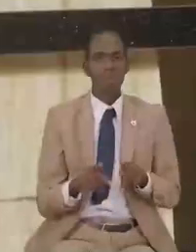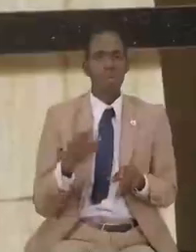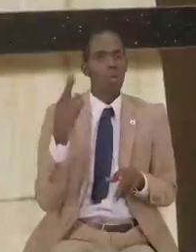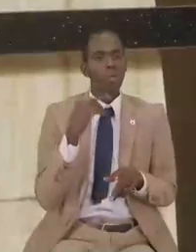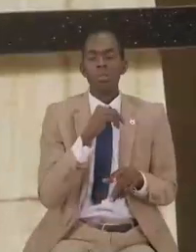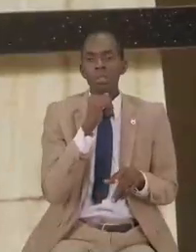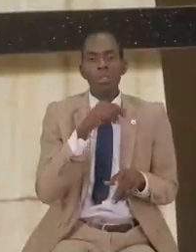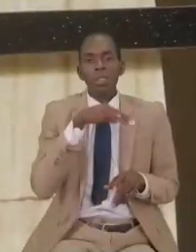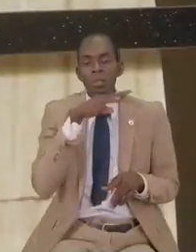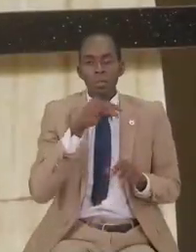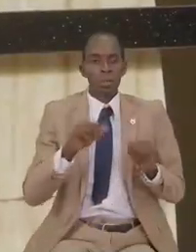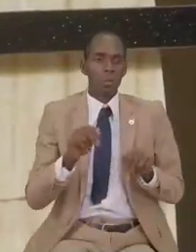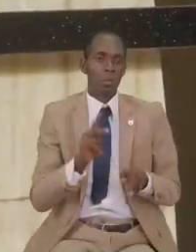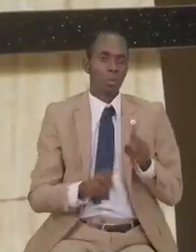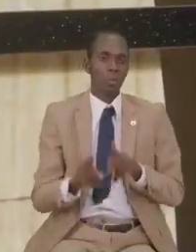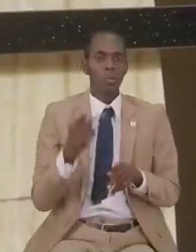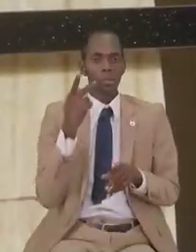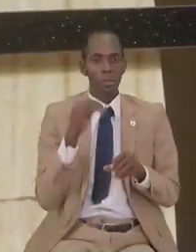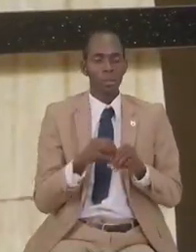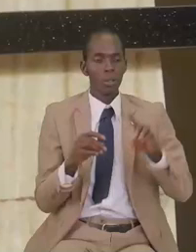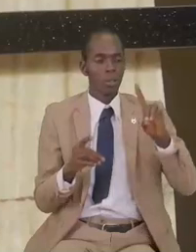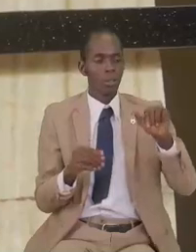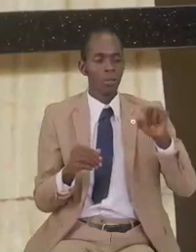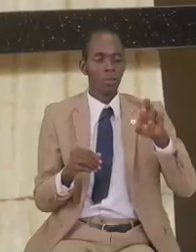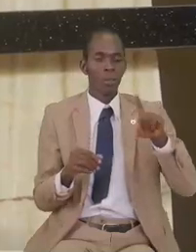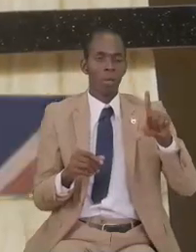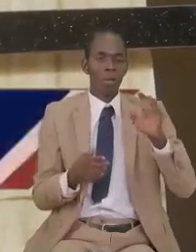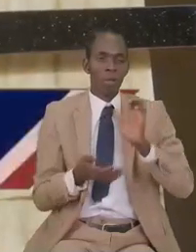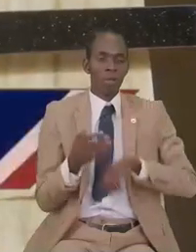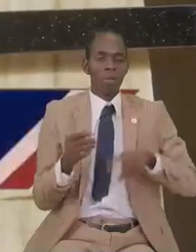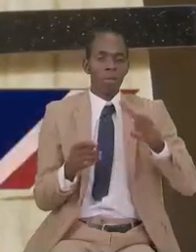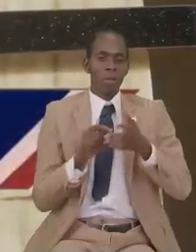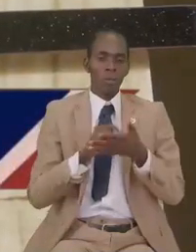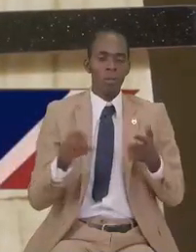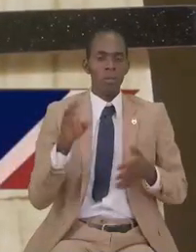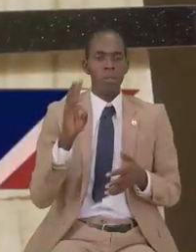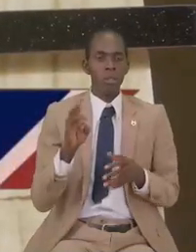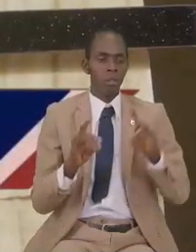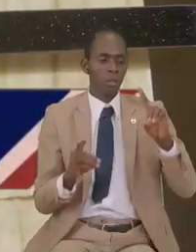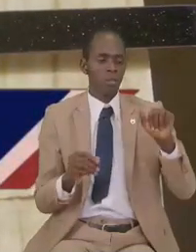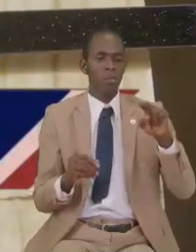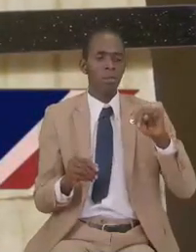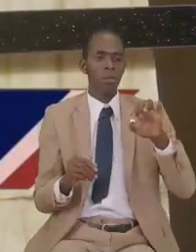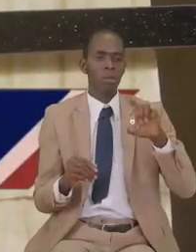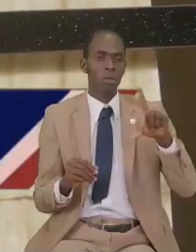pas corruptibles. Daniel, chapitre 1. Verset